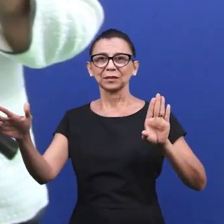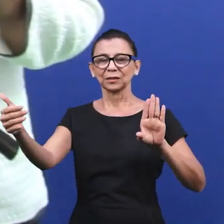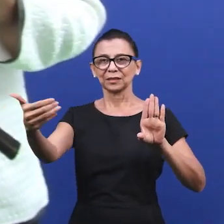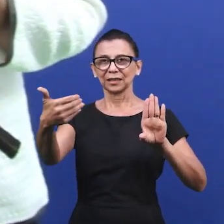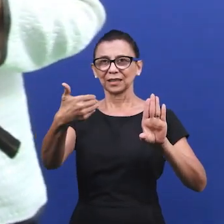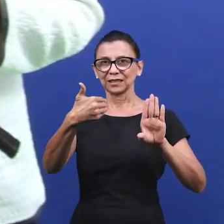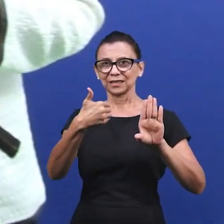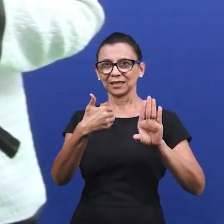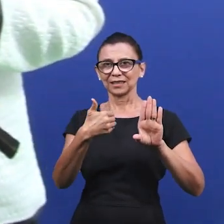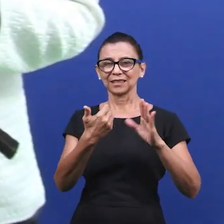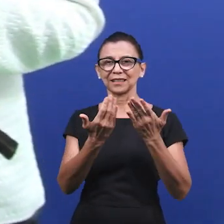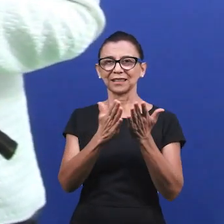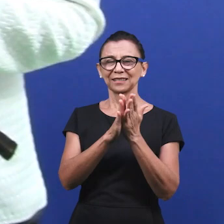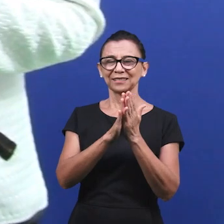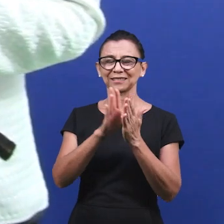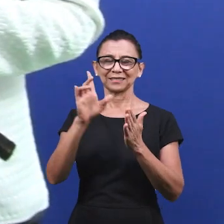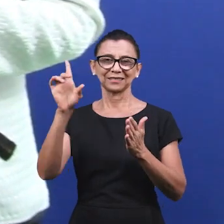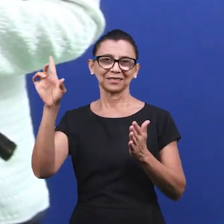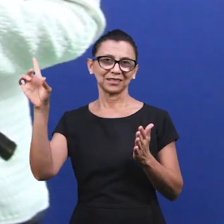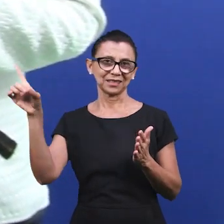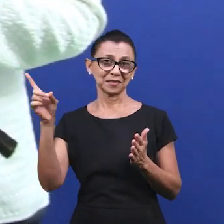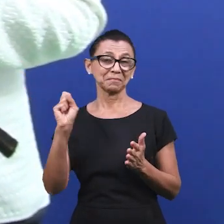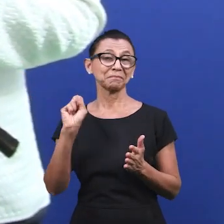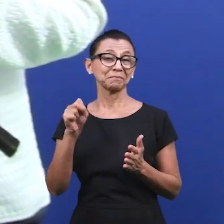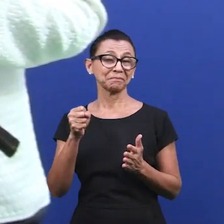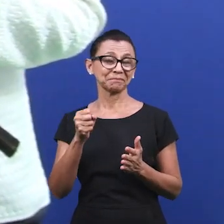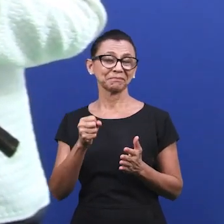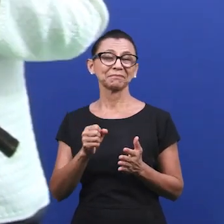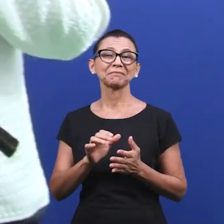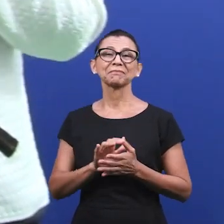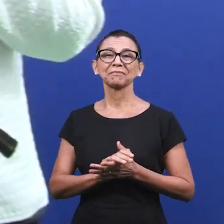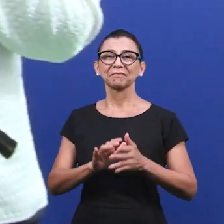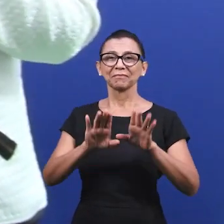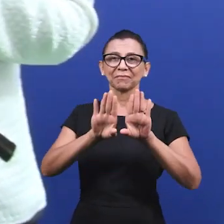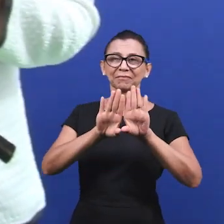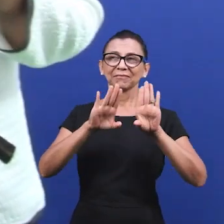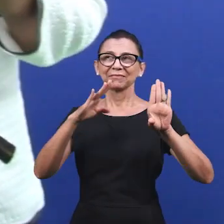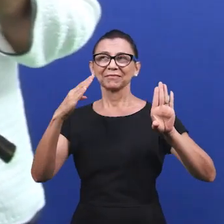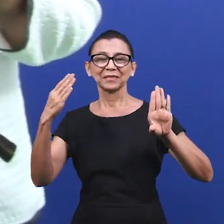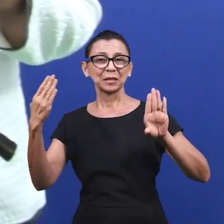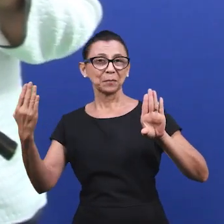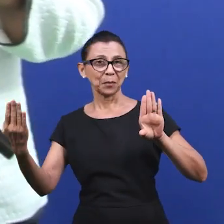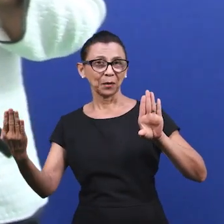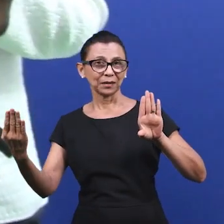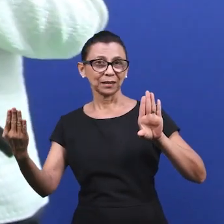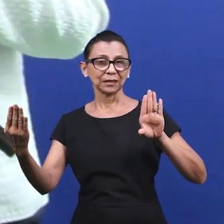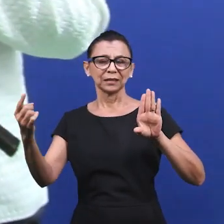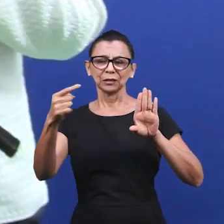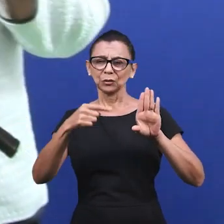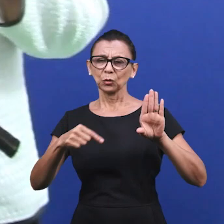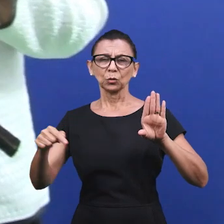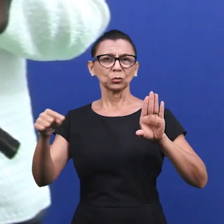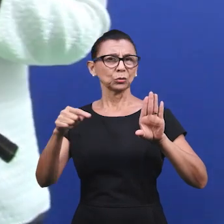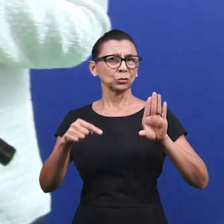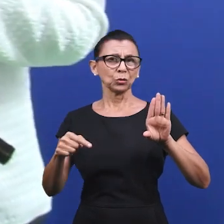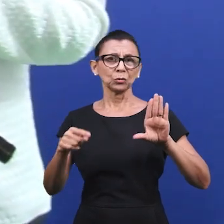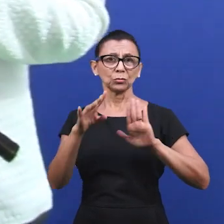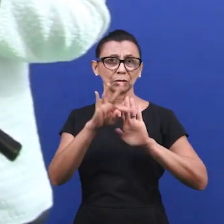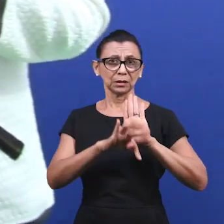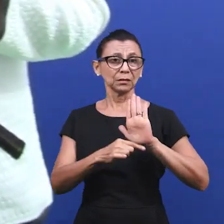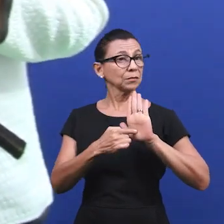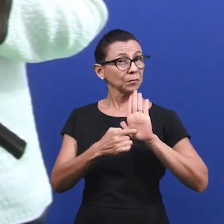ouvrir les portes afin que tous puissent accéder à la parole du Seigneur. C'est exactement cela. Ouvrir les portes afin que